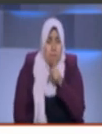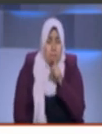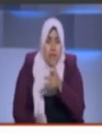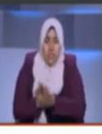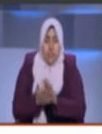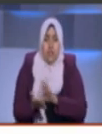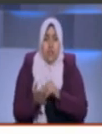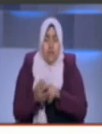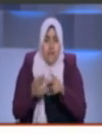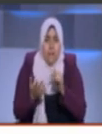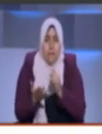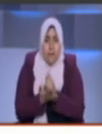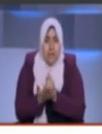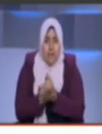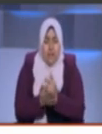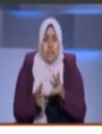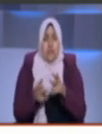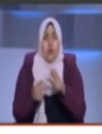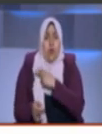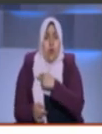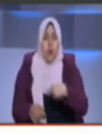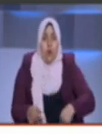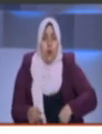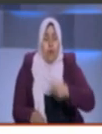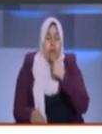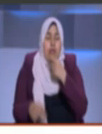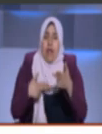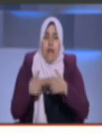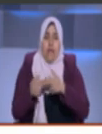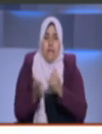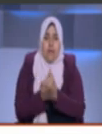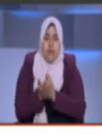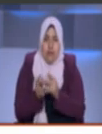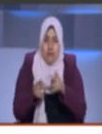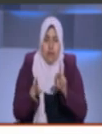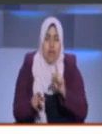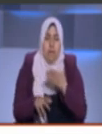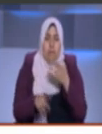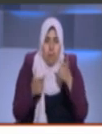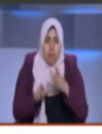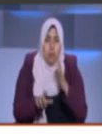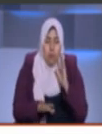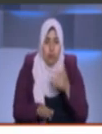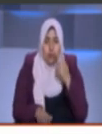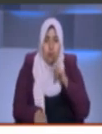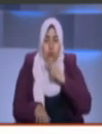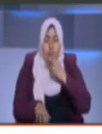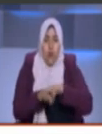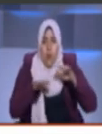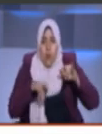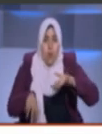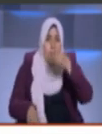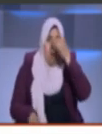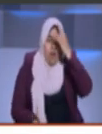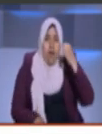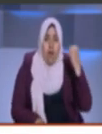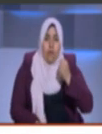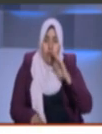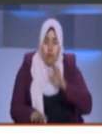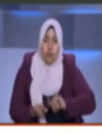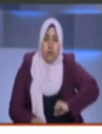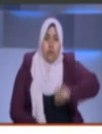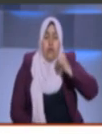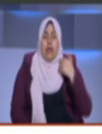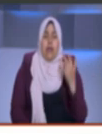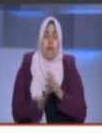على الأخص، ولكن الحكومة البريطانية رفضت ذلك وقالت أن البلاد من الممكن أن تشهد موجات قادمة وارتفاع كبير في